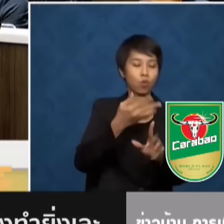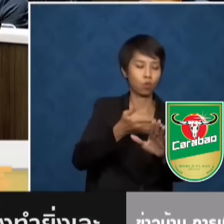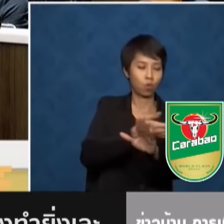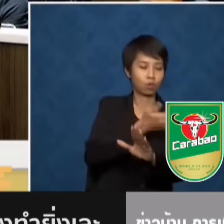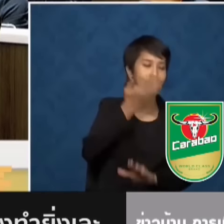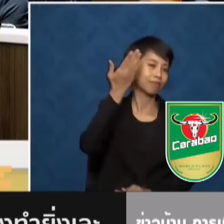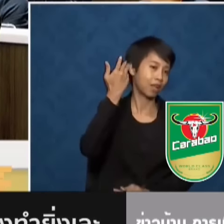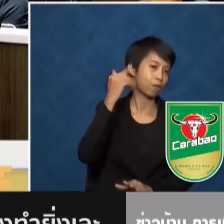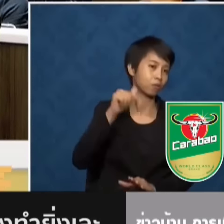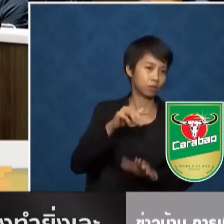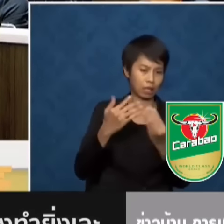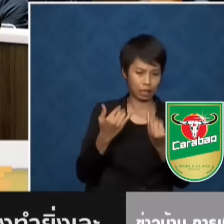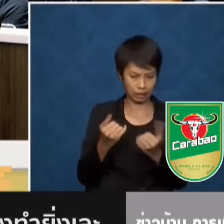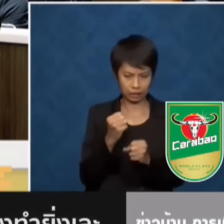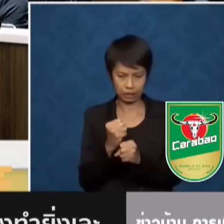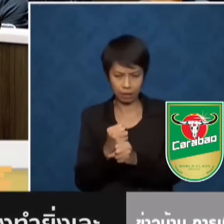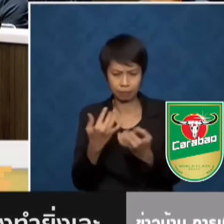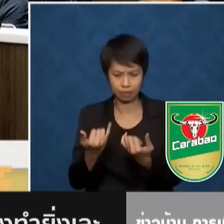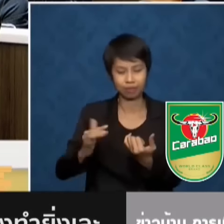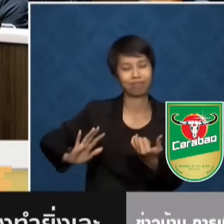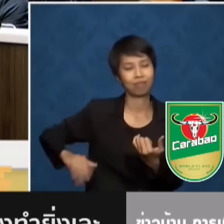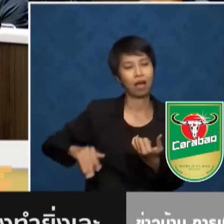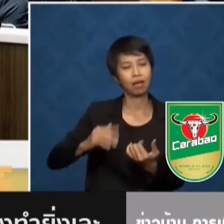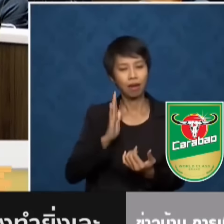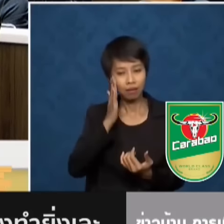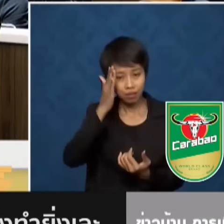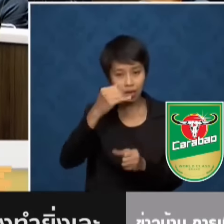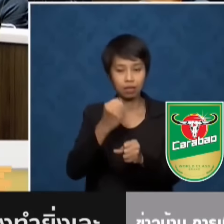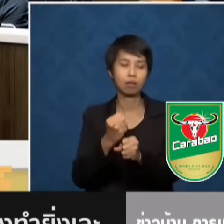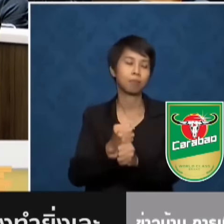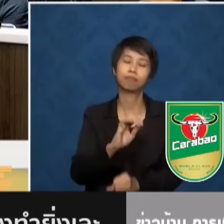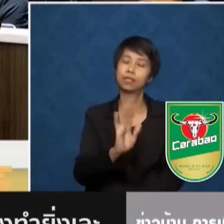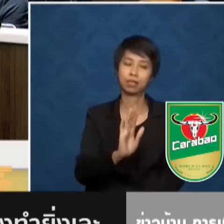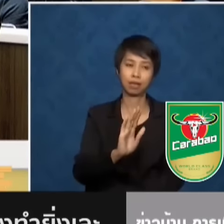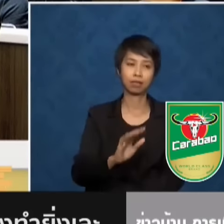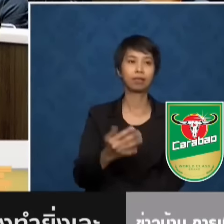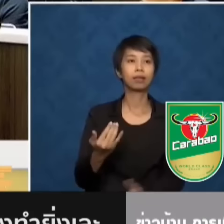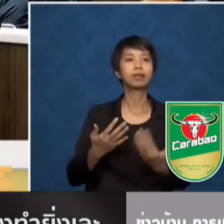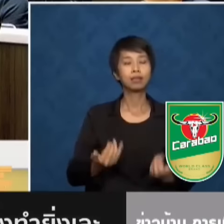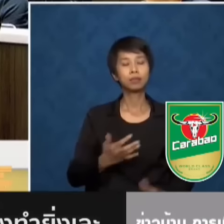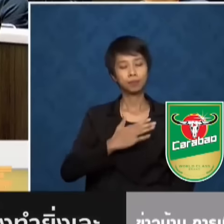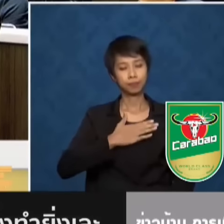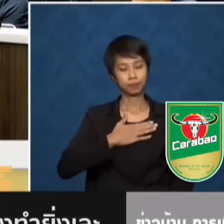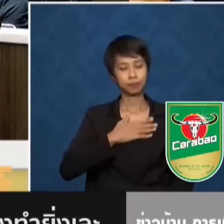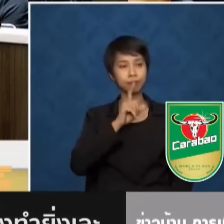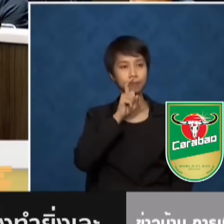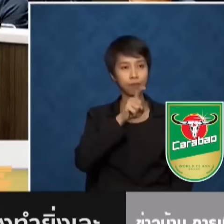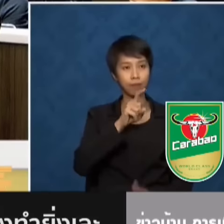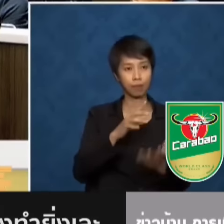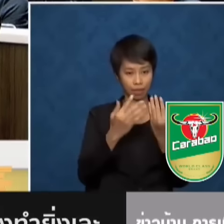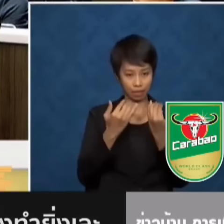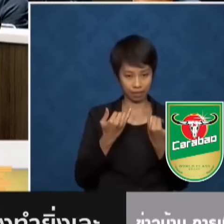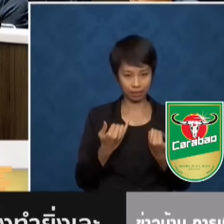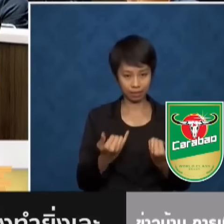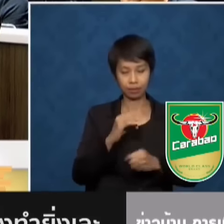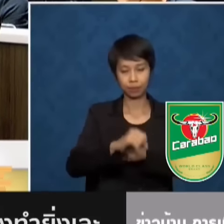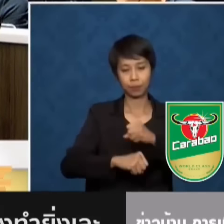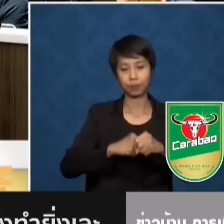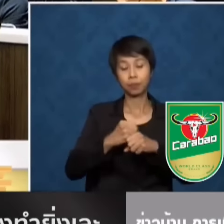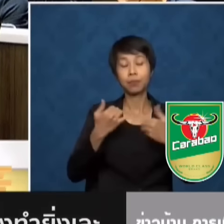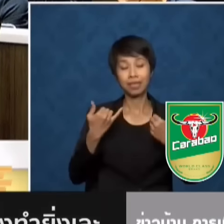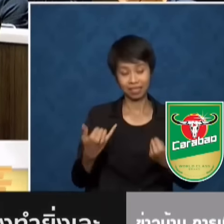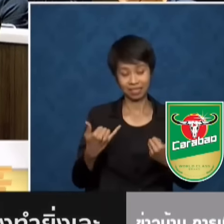กิจแต่กลับไม่เห็นนะฮะคือถ้าจะบอกว่าหากท่านจะบอกว่ายอดกำลังซื้อก็ดีเลยเพราะเหมาะที่จะทำดิจิตอลวอลเล็ตแต่ปรากฏ